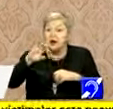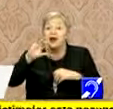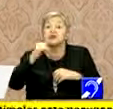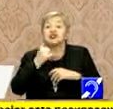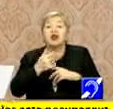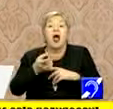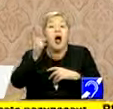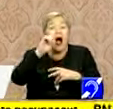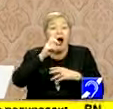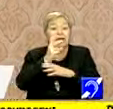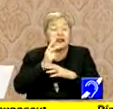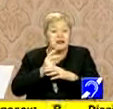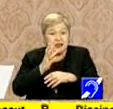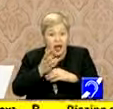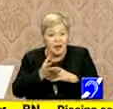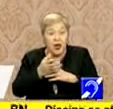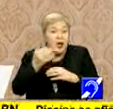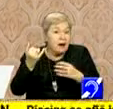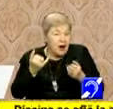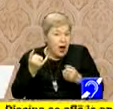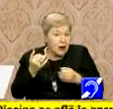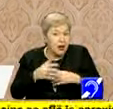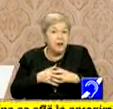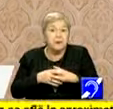alte țări care